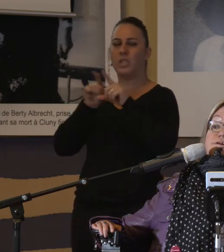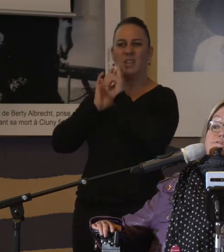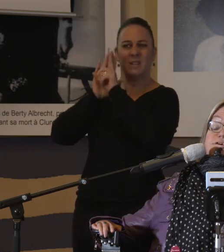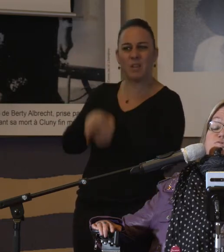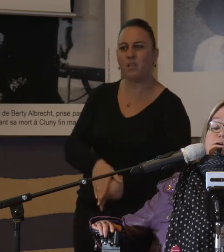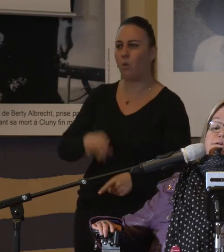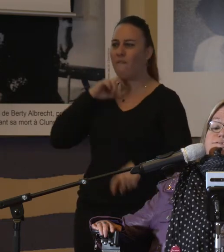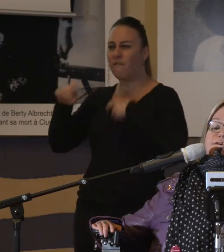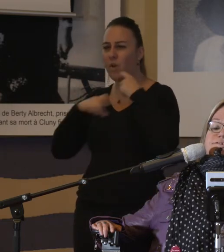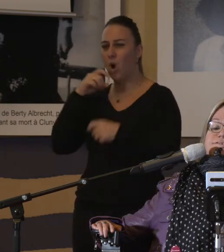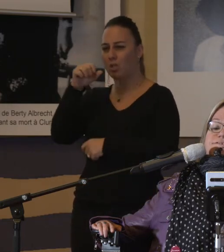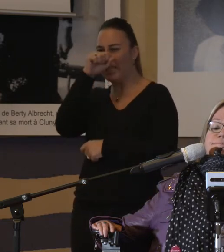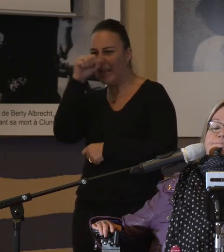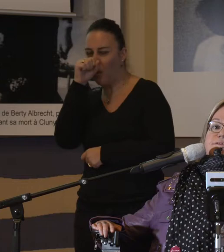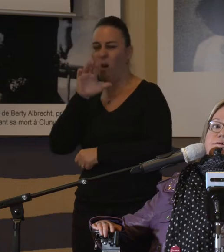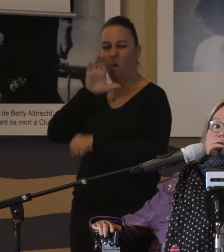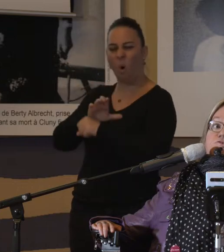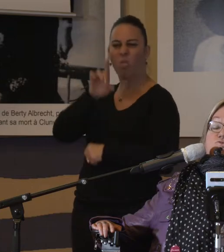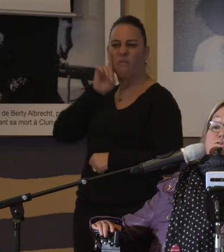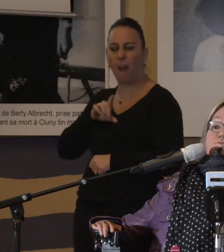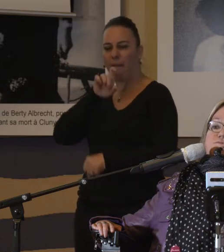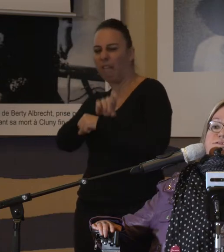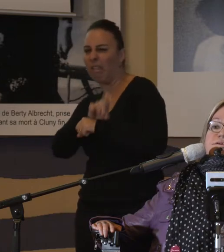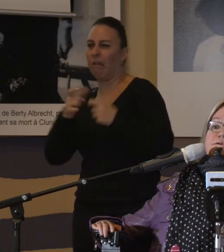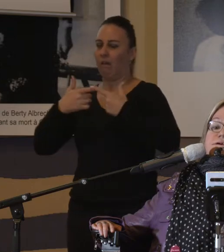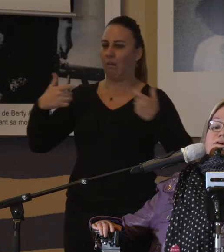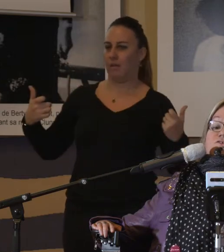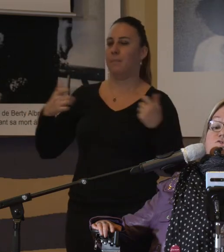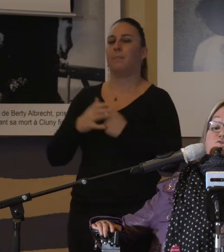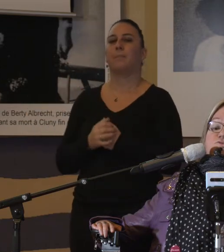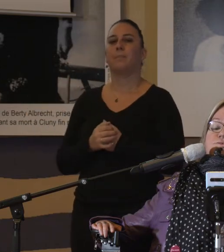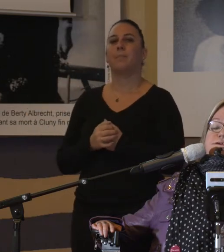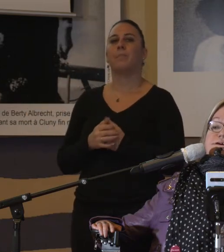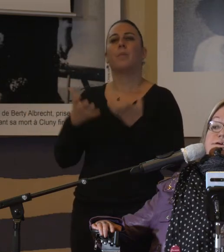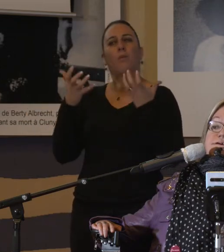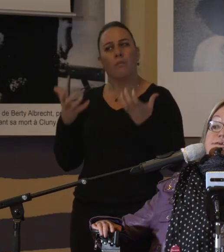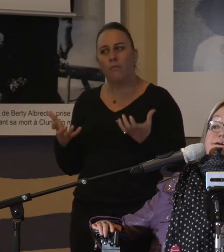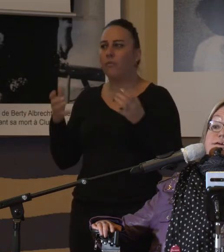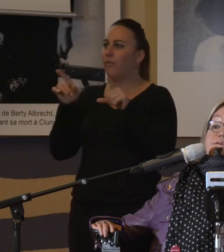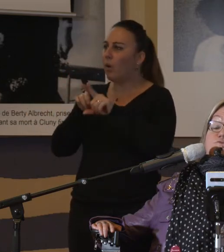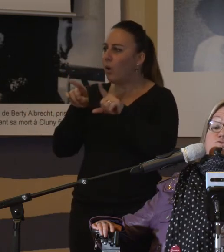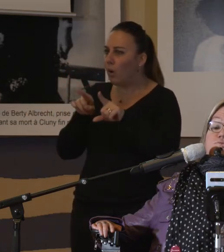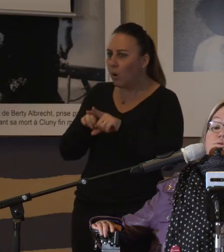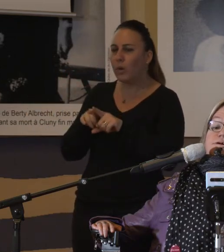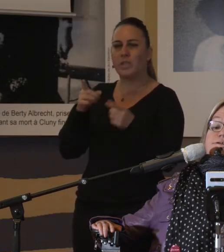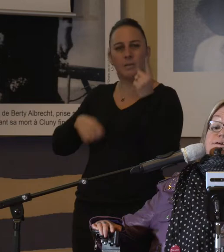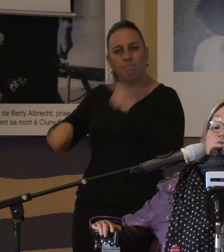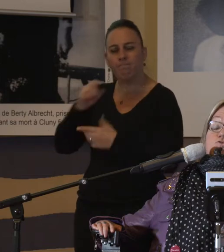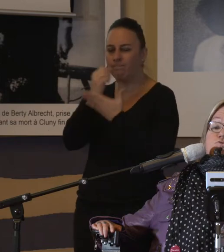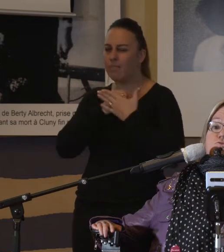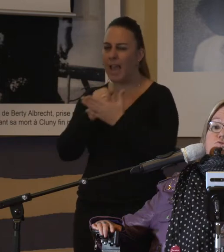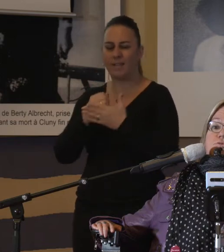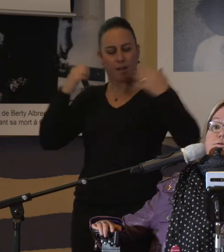violences sexuelles et sexistes. Nous souhaitons aussi soutenir et aider à la diffusion